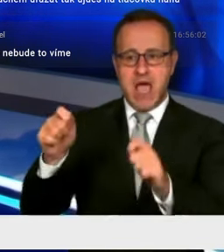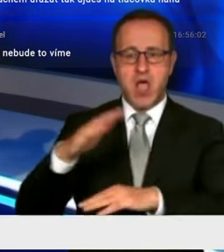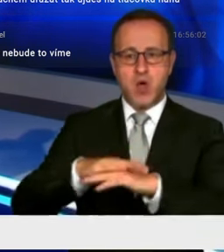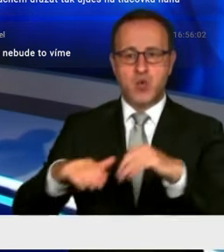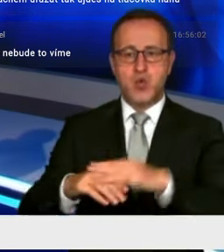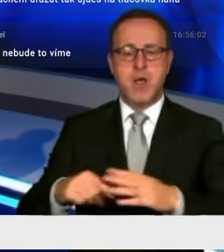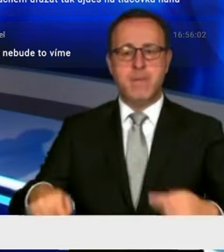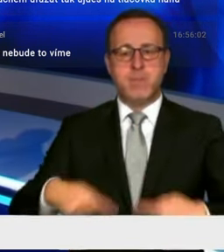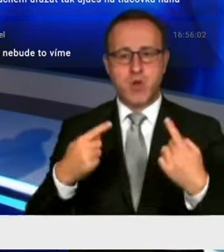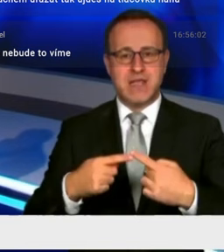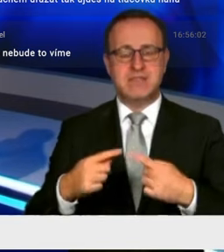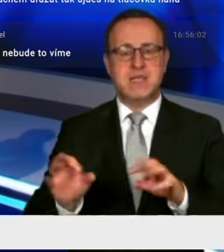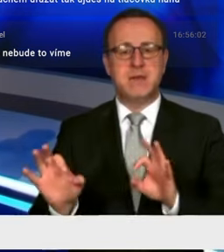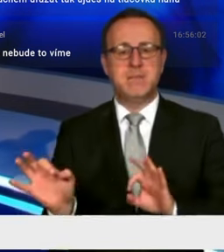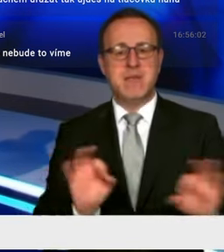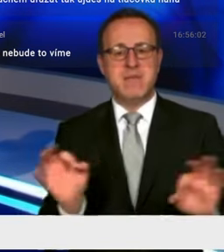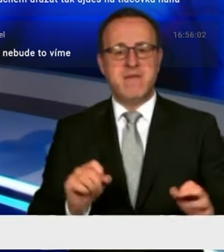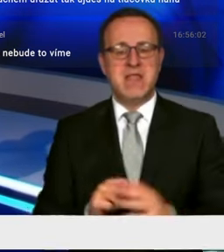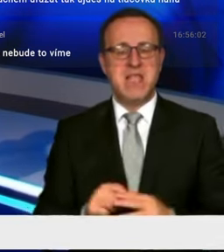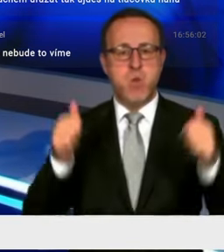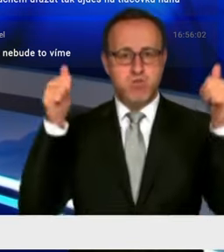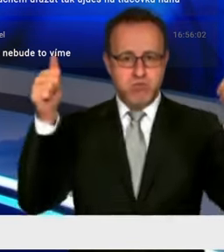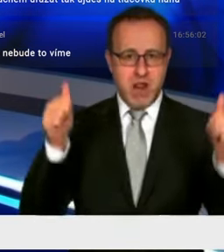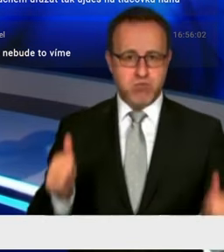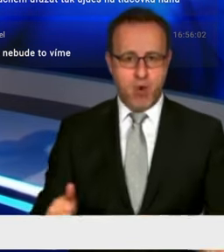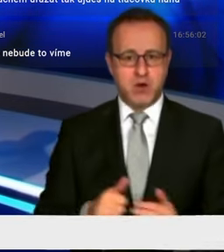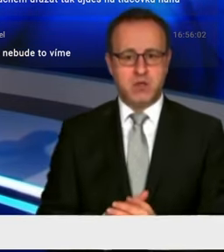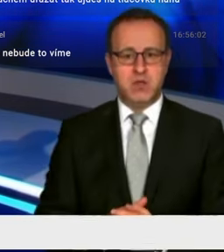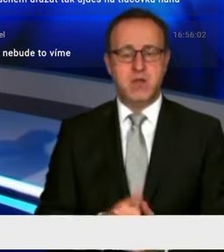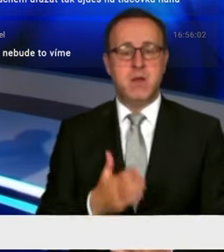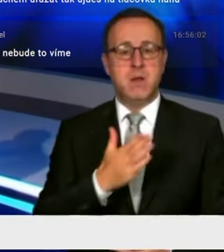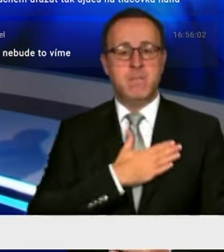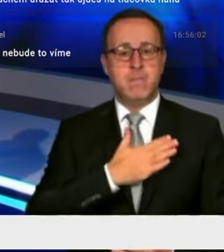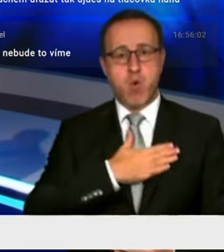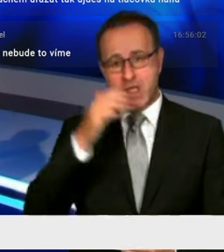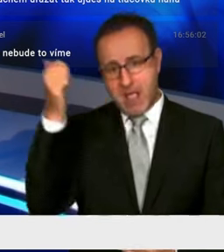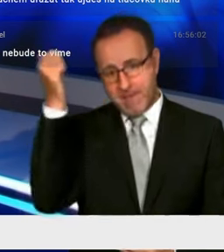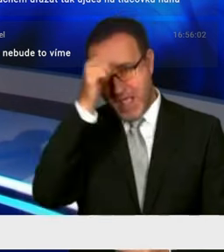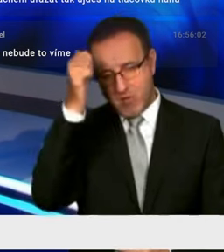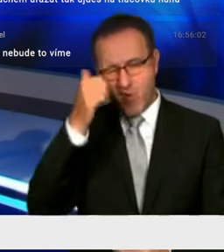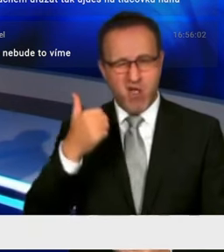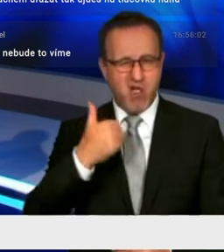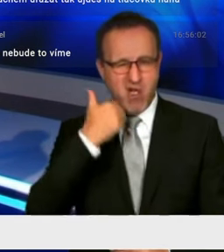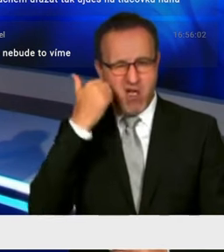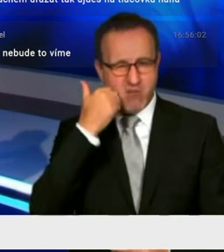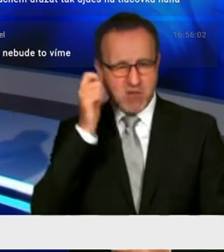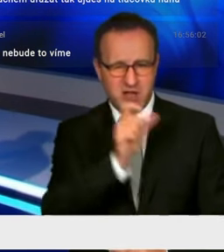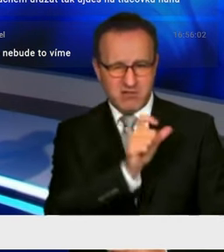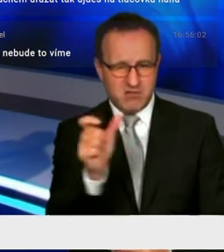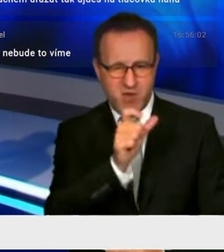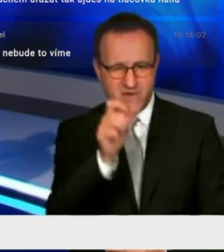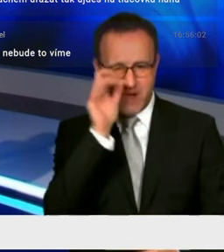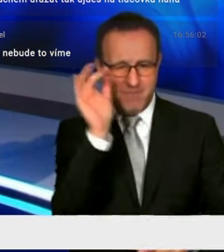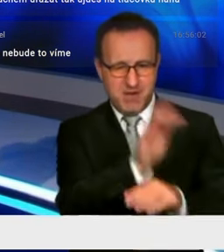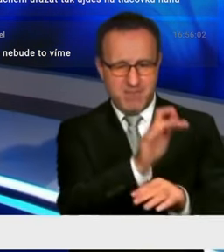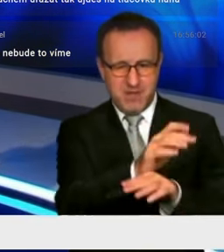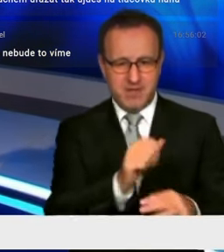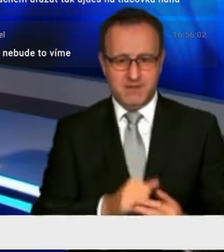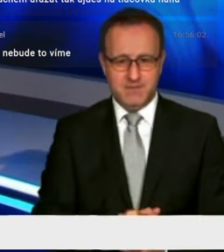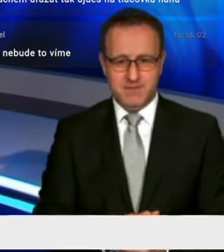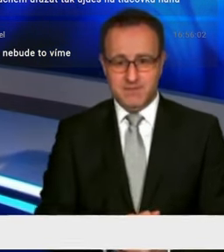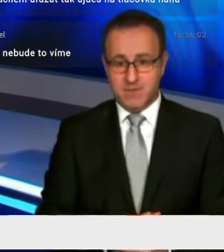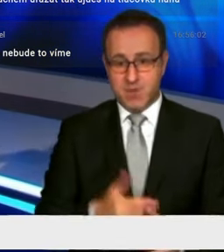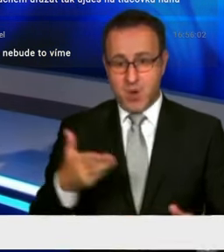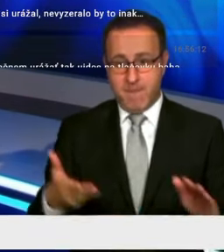také pripravené billboardy kde bolo moje meno a nejaké hanlivé veci na to a to pod